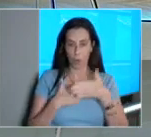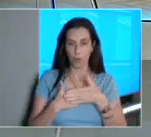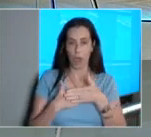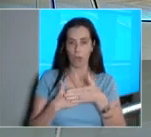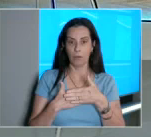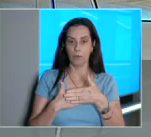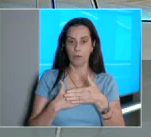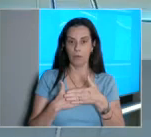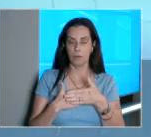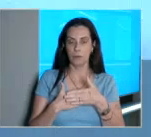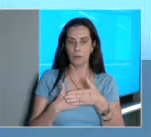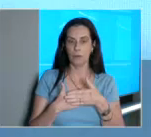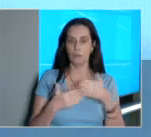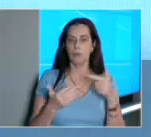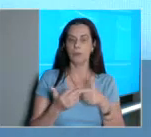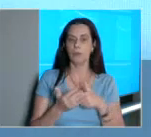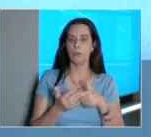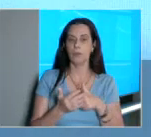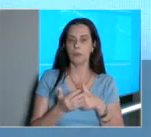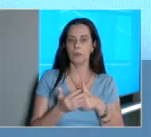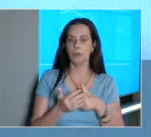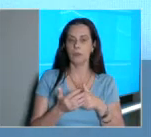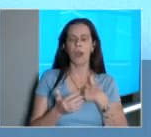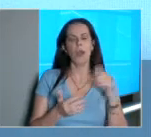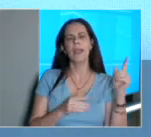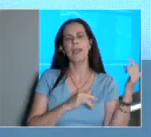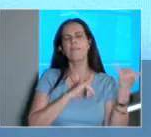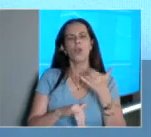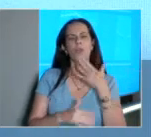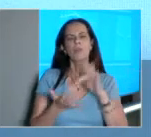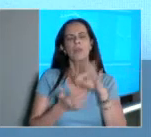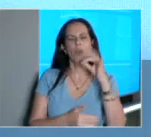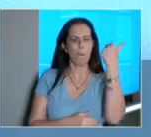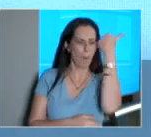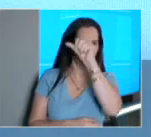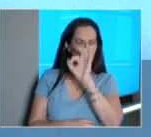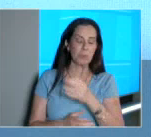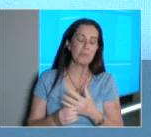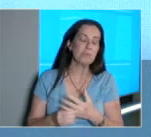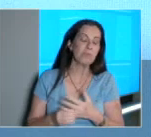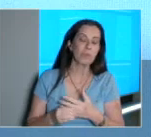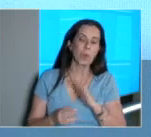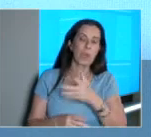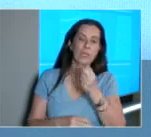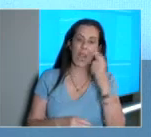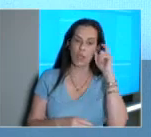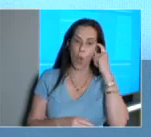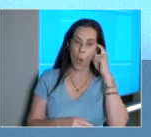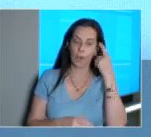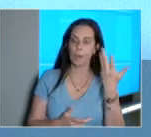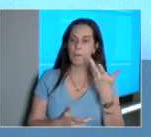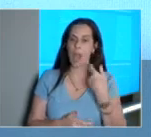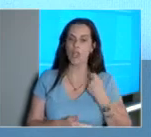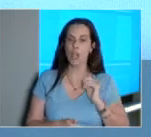אורחים יהודים, הובאו לאירוע כדי לפגוע במוניטין שלו ושל בנו. אז יכול להיות שהוא קצת חושש